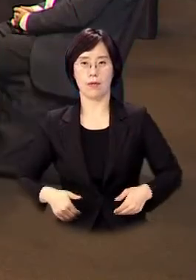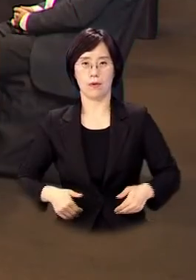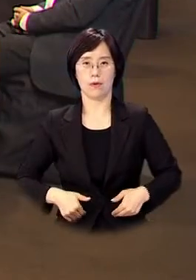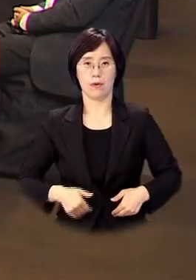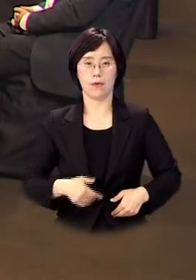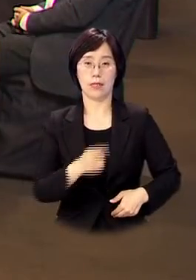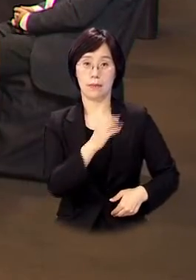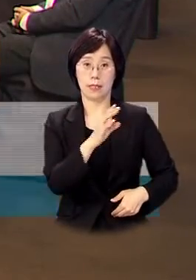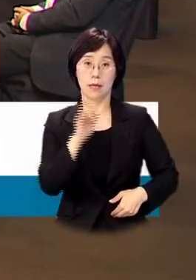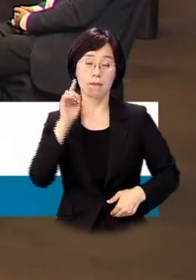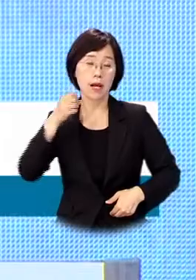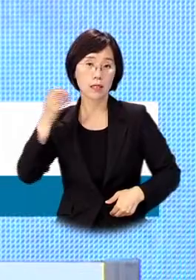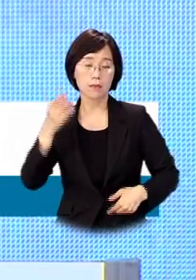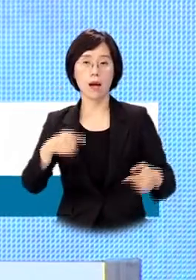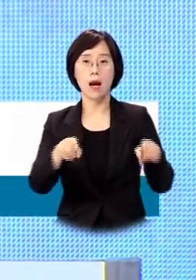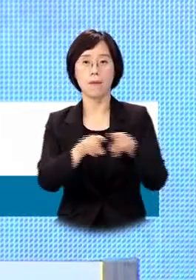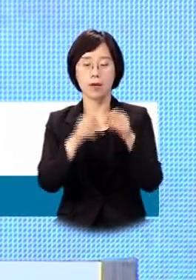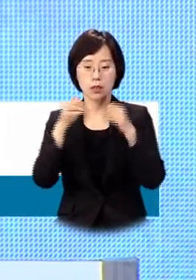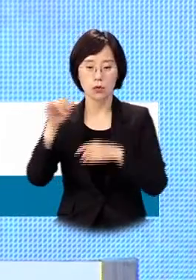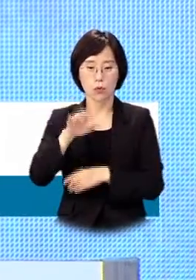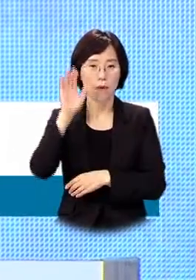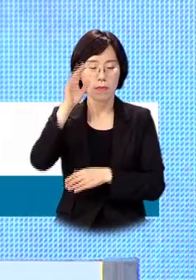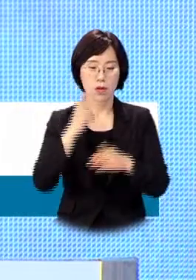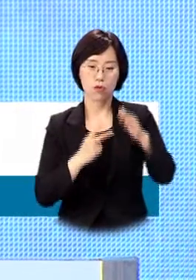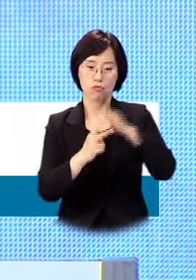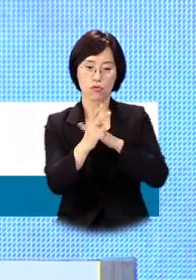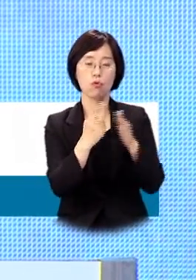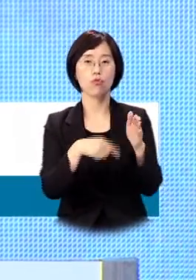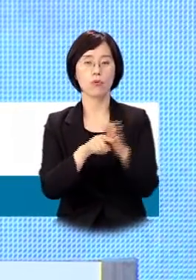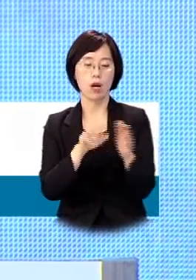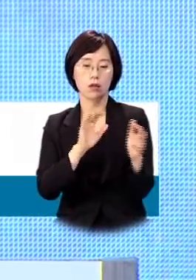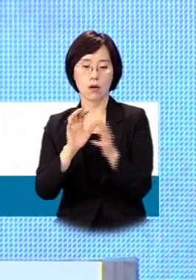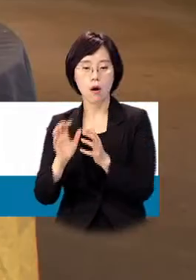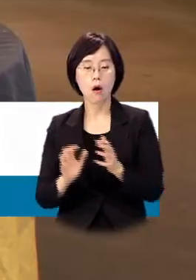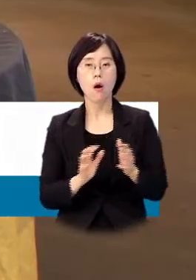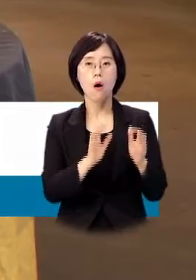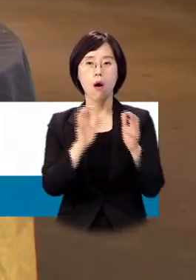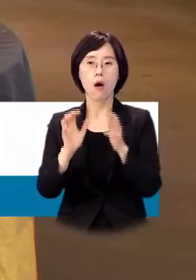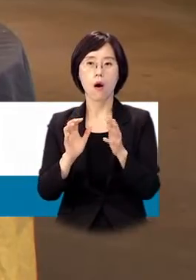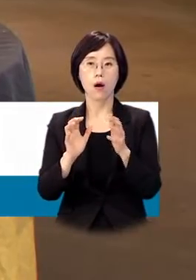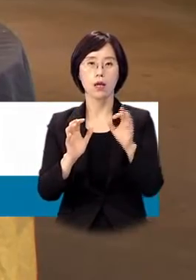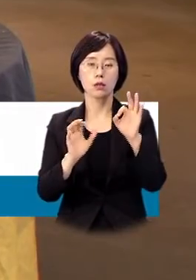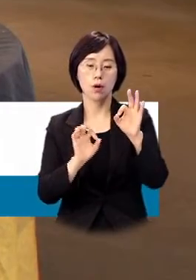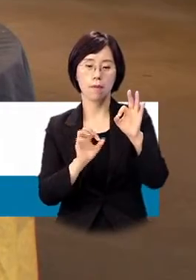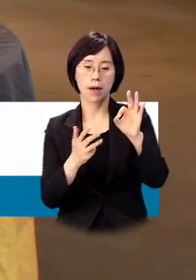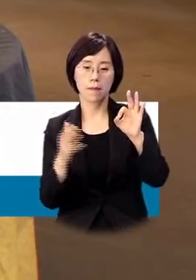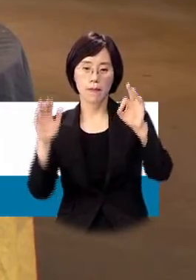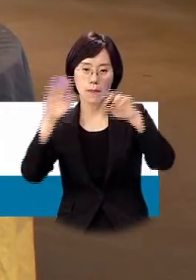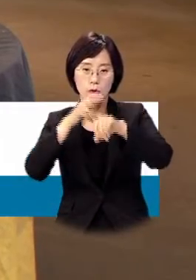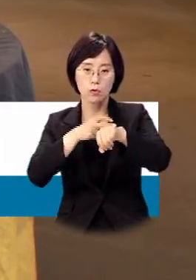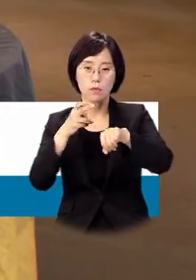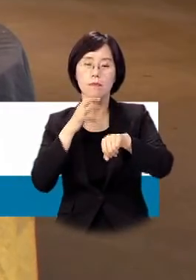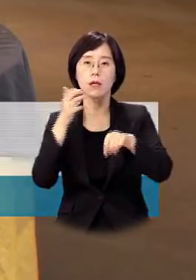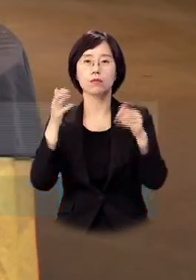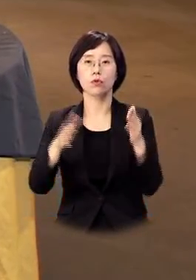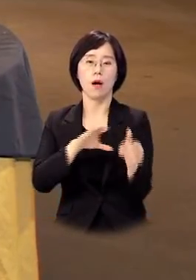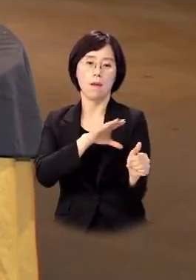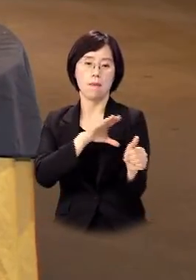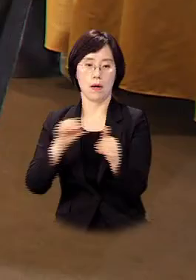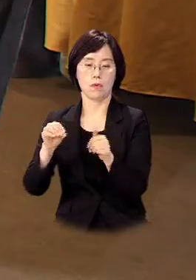tv 와 매일신문 이 함께 마련한 신공항 미래비전 구상을 위한 정책 토론 애는 8회 밤 12시 부터 80원 동안